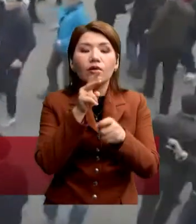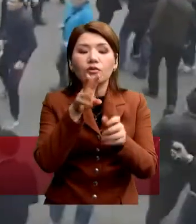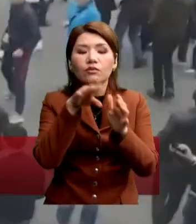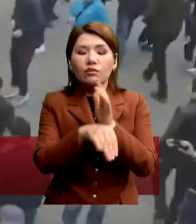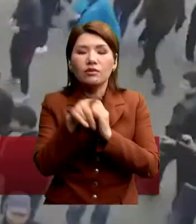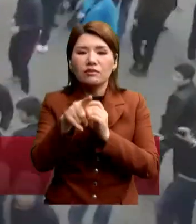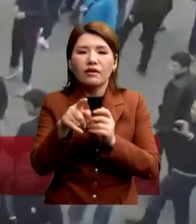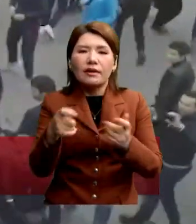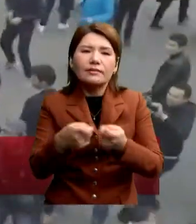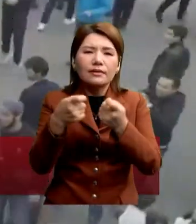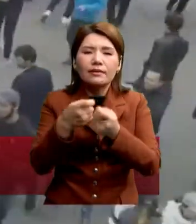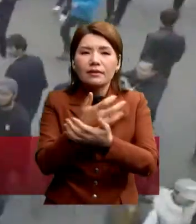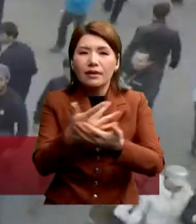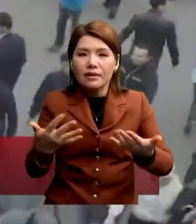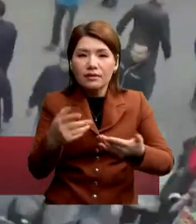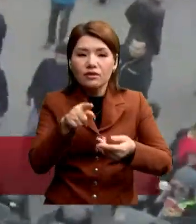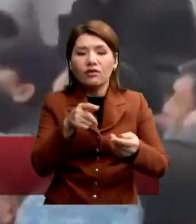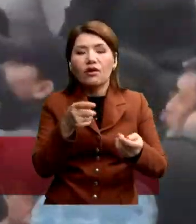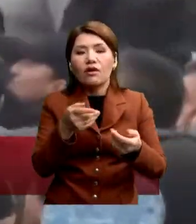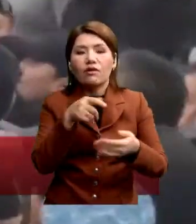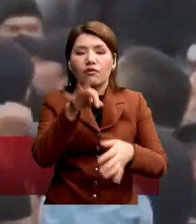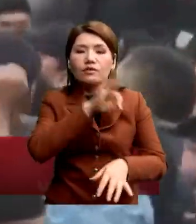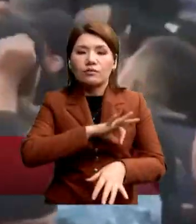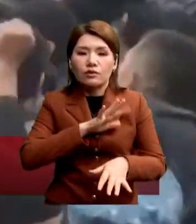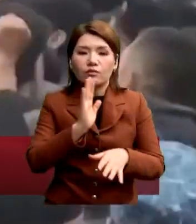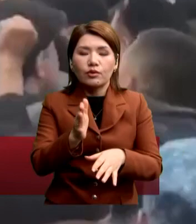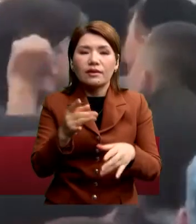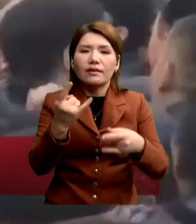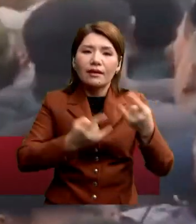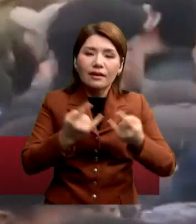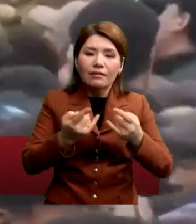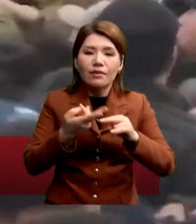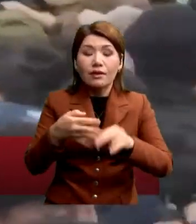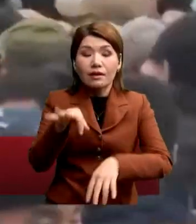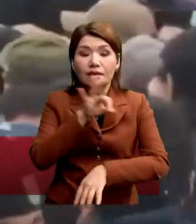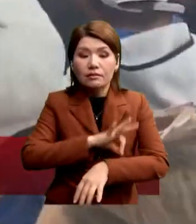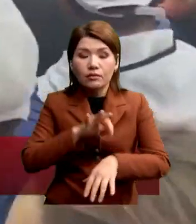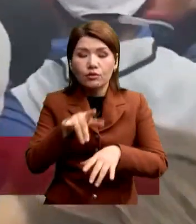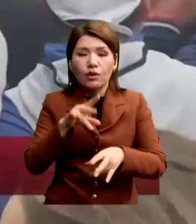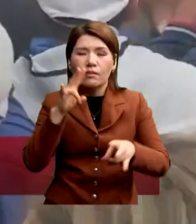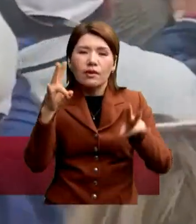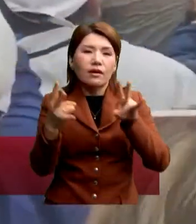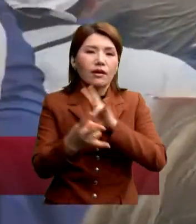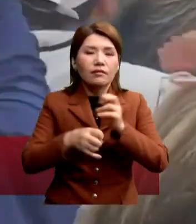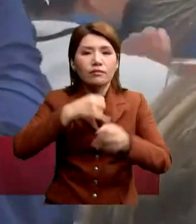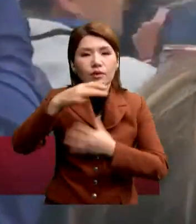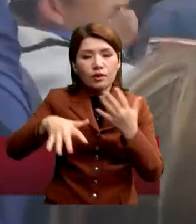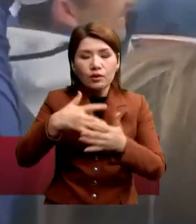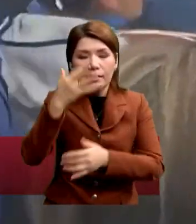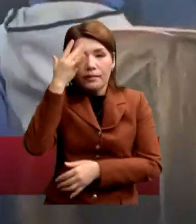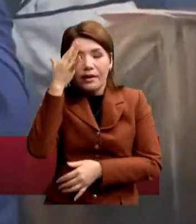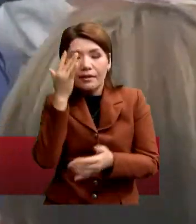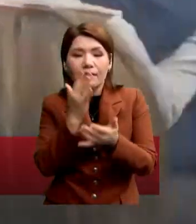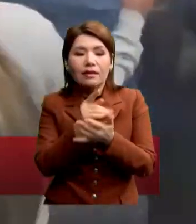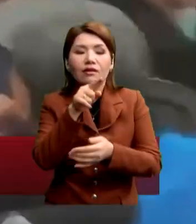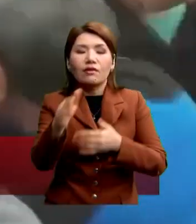тәртіпсіздікке шақырушылар үшін қарастырылады. Санкцияның салқыны телекоммуникация желісін пайдалану арқылы шу шығаруға ниеттенгендерге